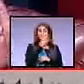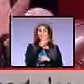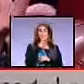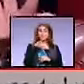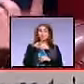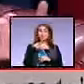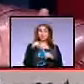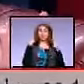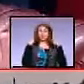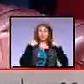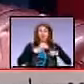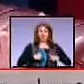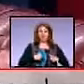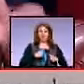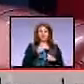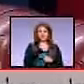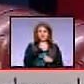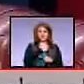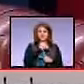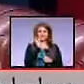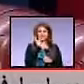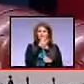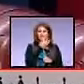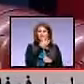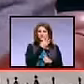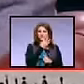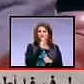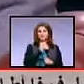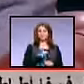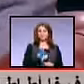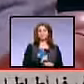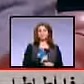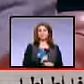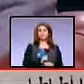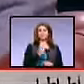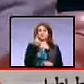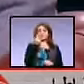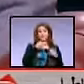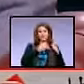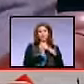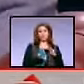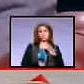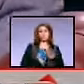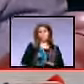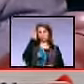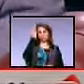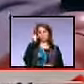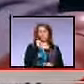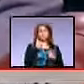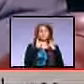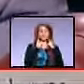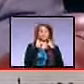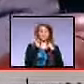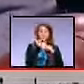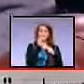وحراميه في كي جي 2 وحراميه في تايلاند. حراميه في كي جي 2 كان كوميدي بقى، دخلنا